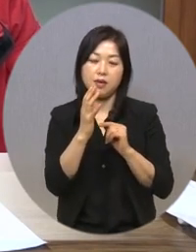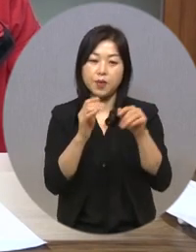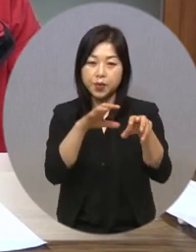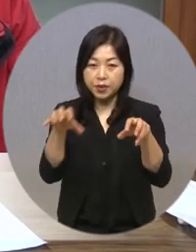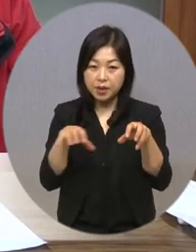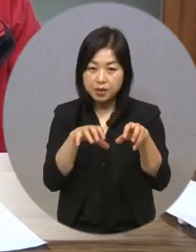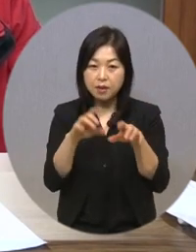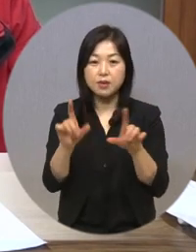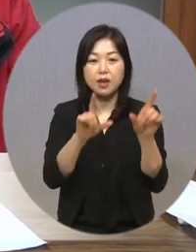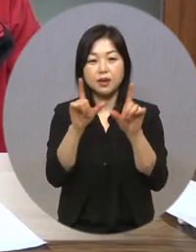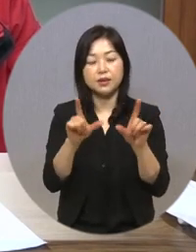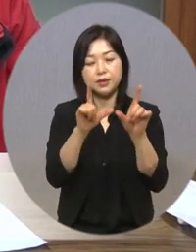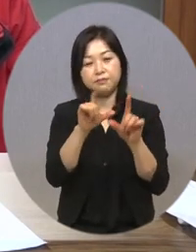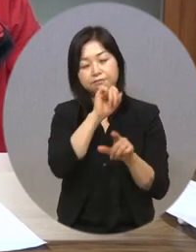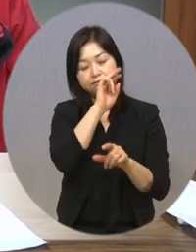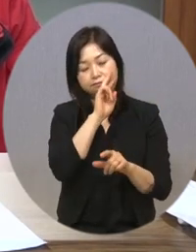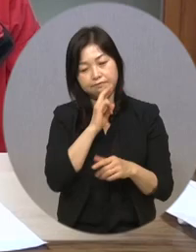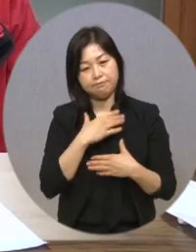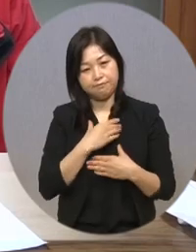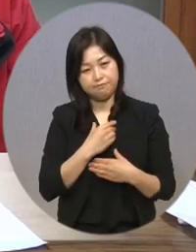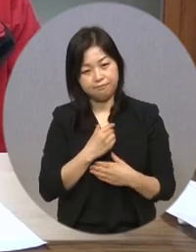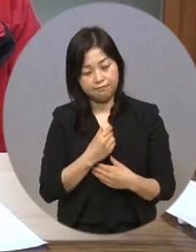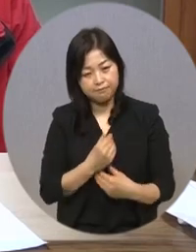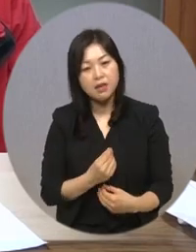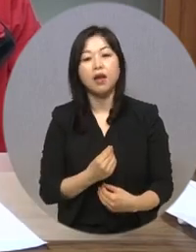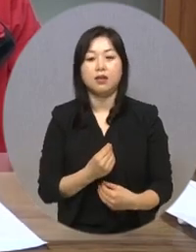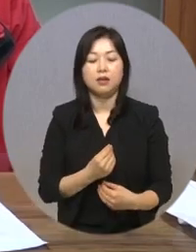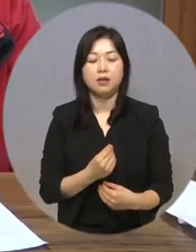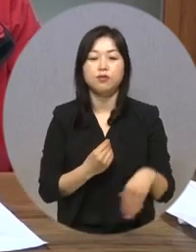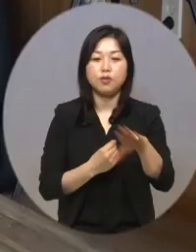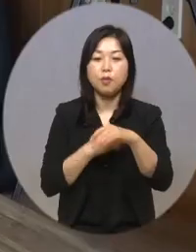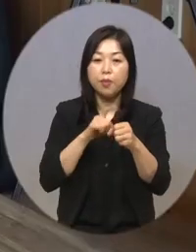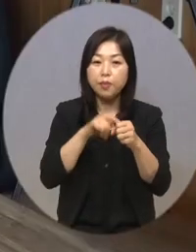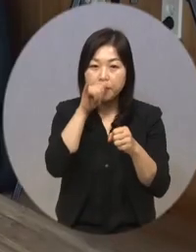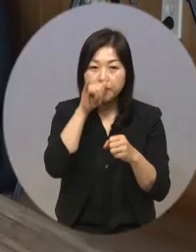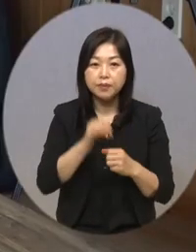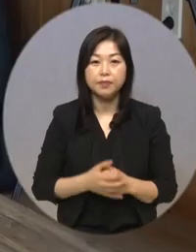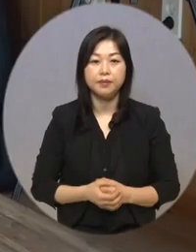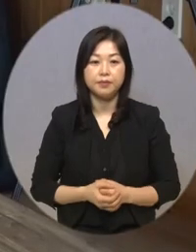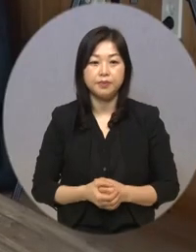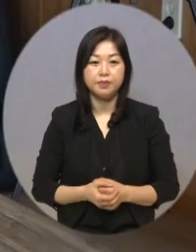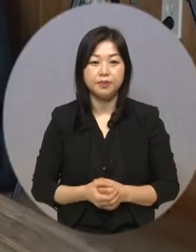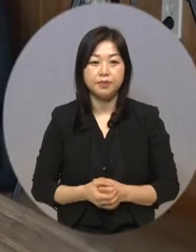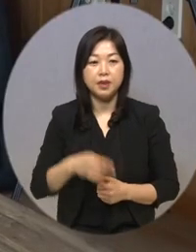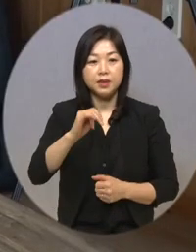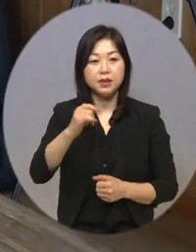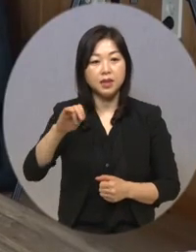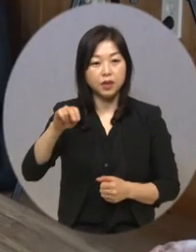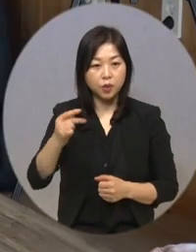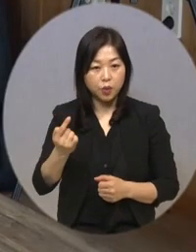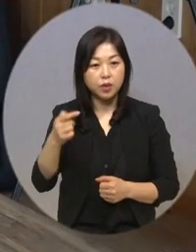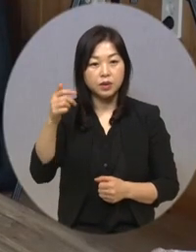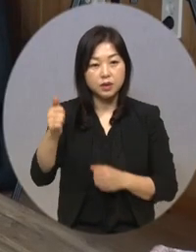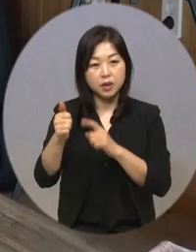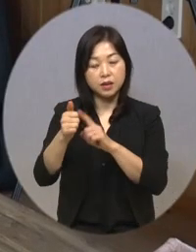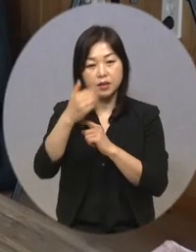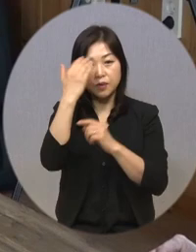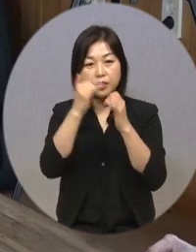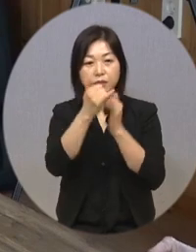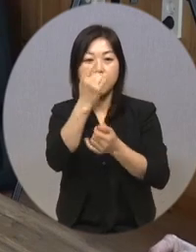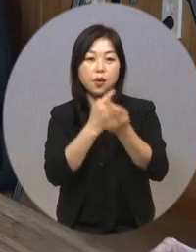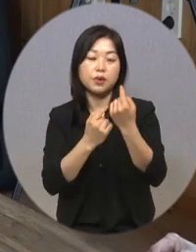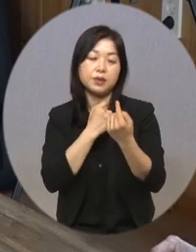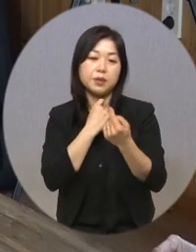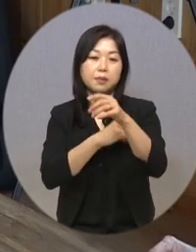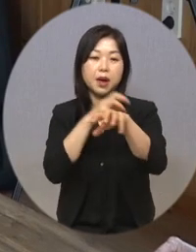동네에서 생을 마감할 수 있게끔 하는 게 제 목적이고요. 신재도 이장은 젊은 사람들이 들어오고 싶은 마을을